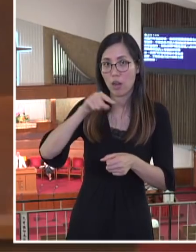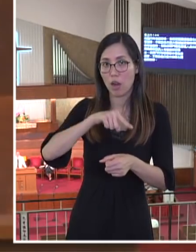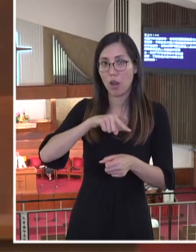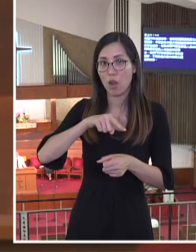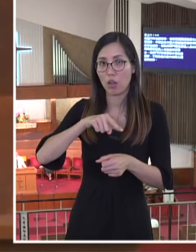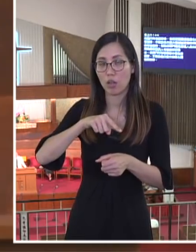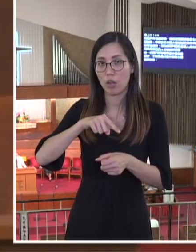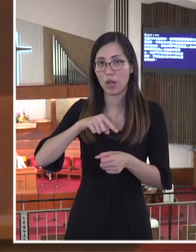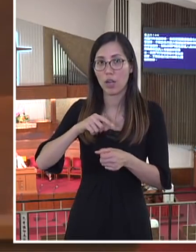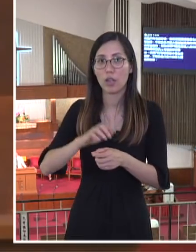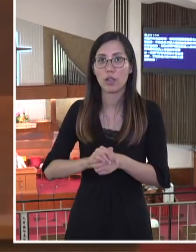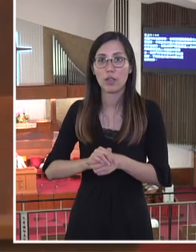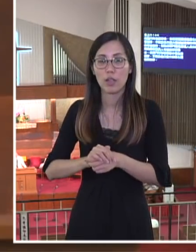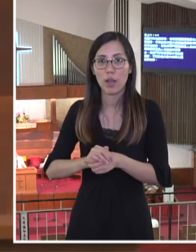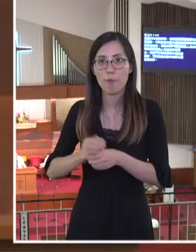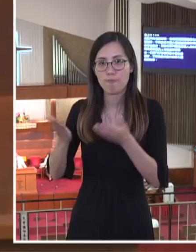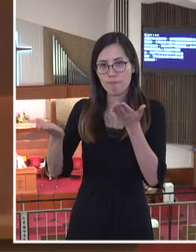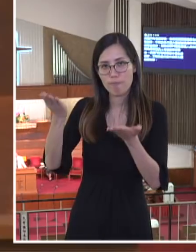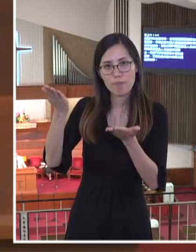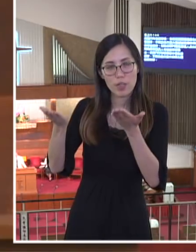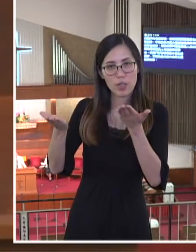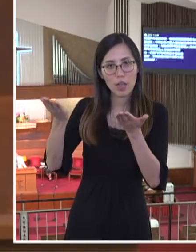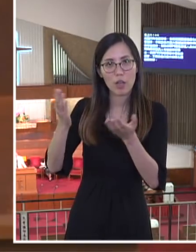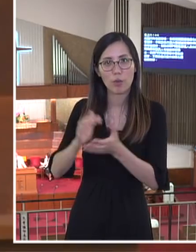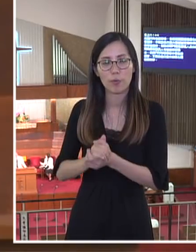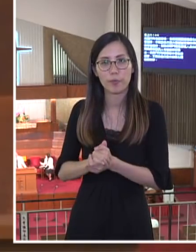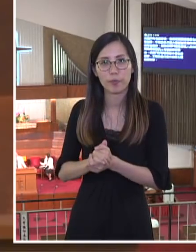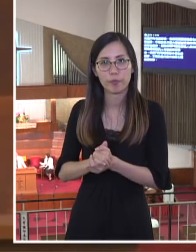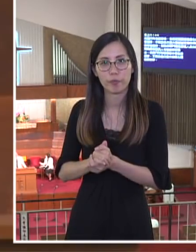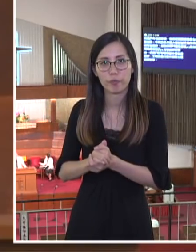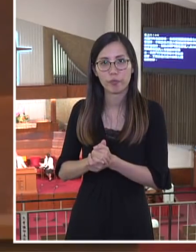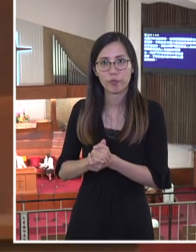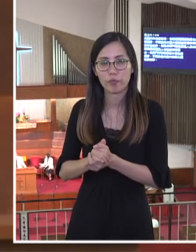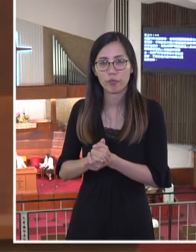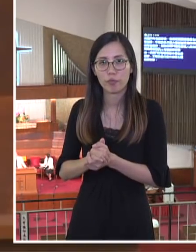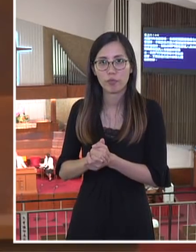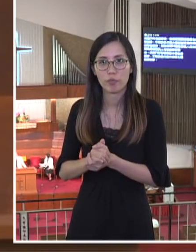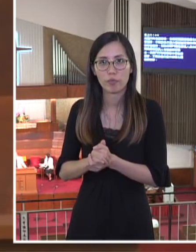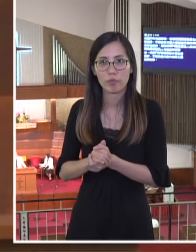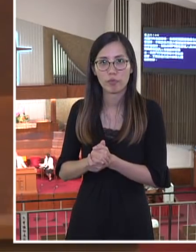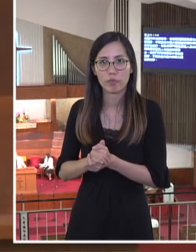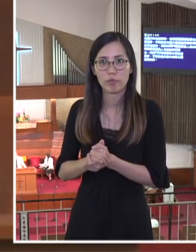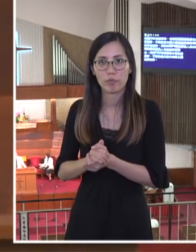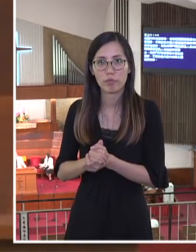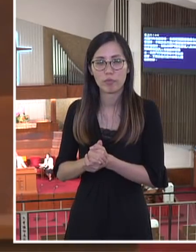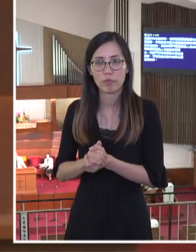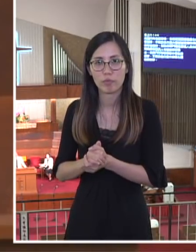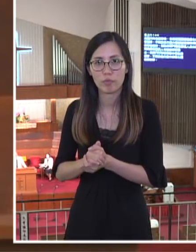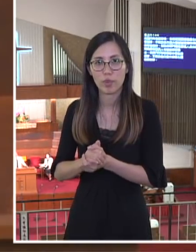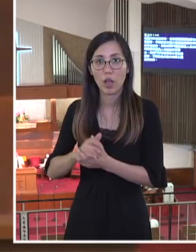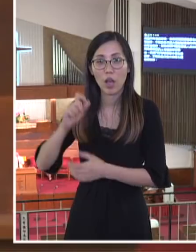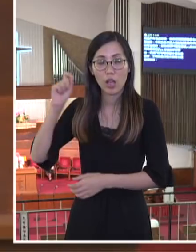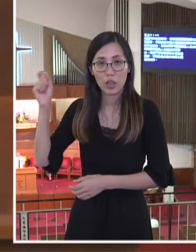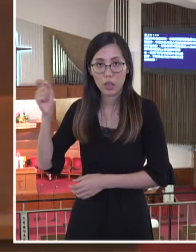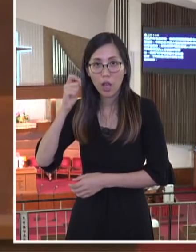门和大卫做一个比较是怎样呢？是给我们看见所罗门追求的满和大卫追求